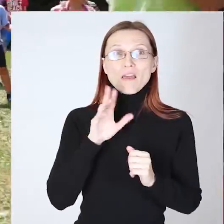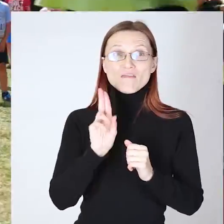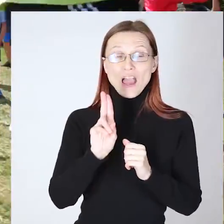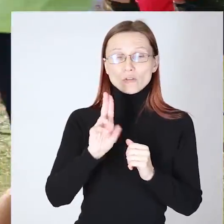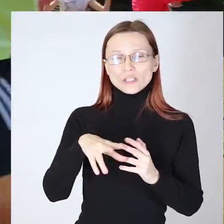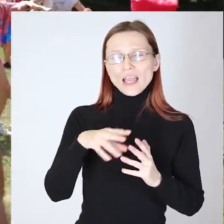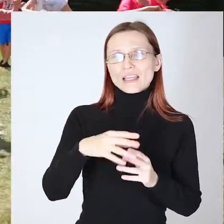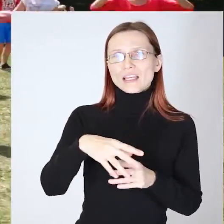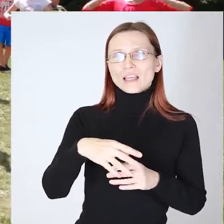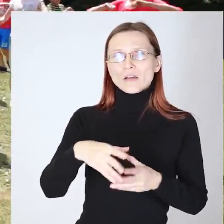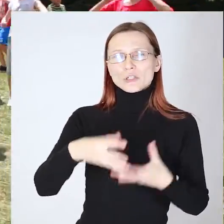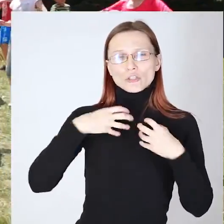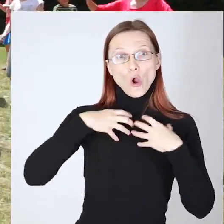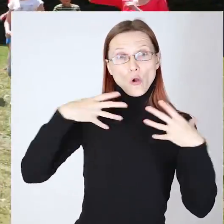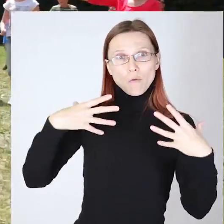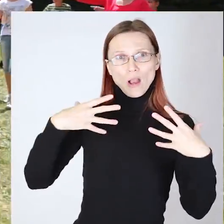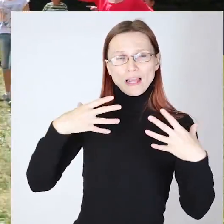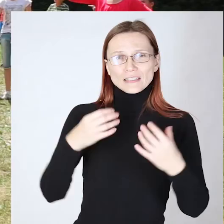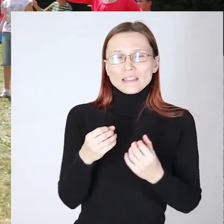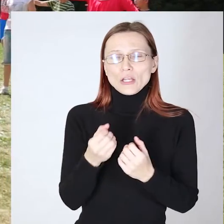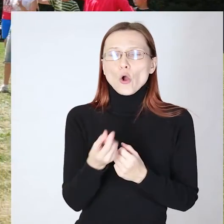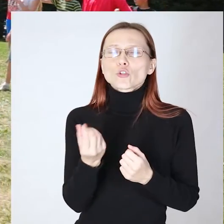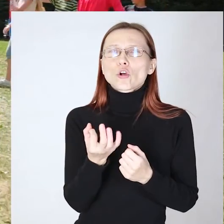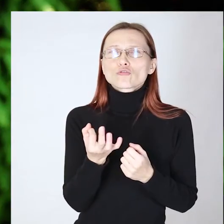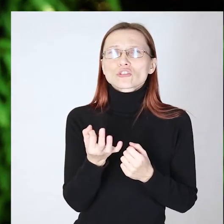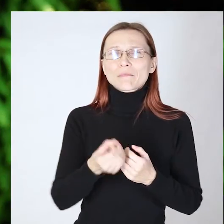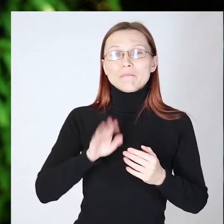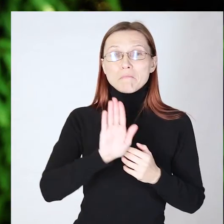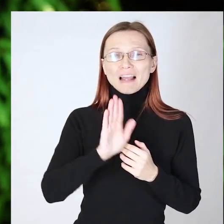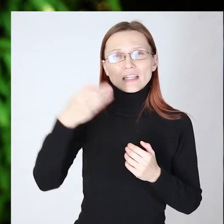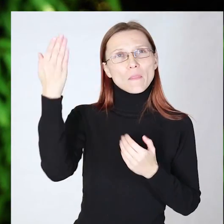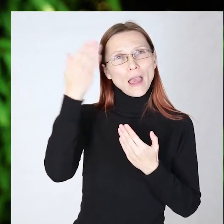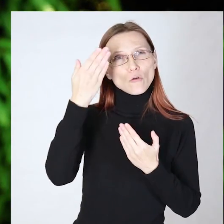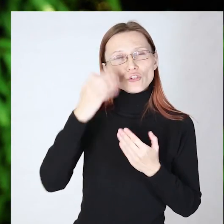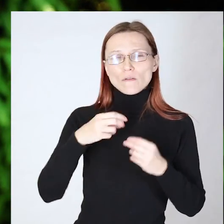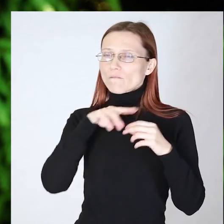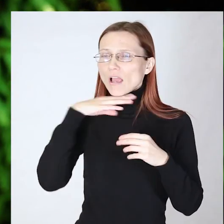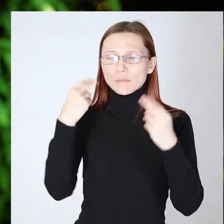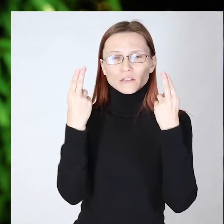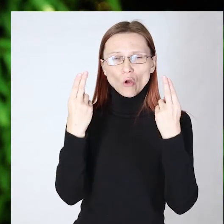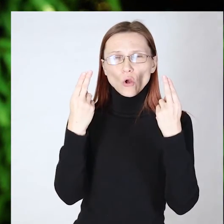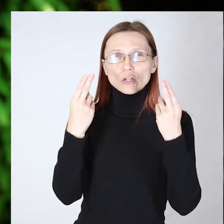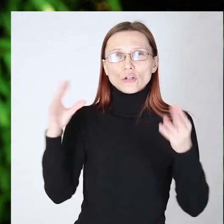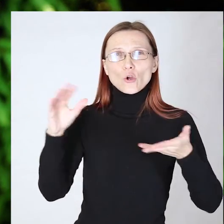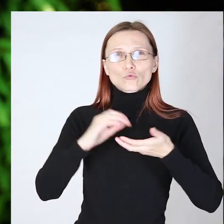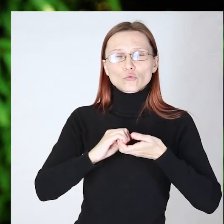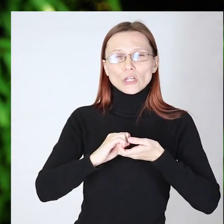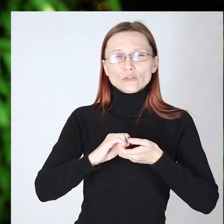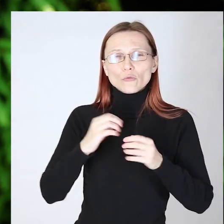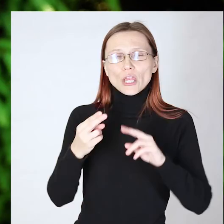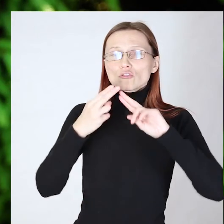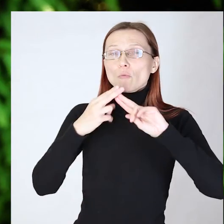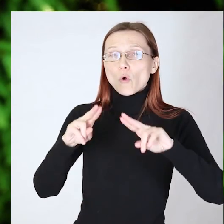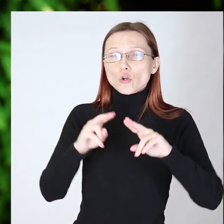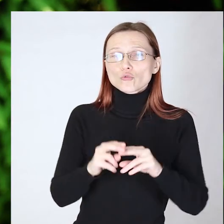sa mali naučiť na danom vzdelávaní. A dôležitou súčasťou vzdelávania sú kompetencie.